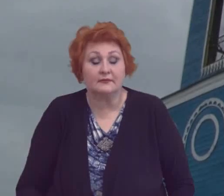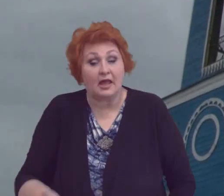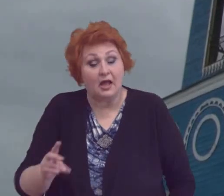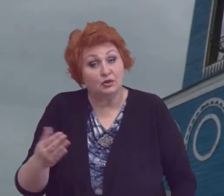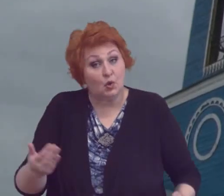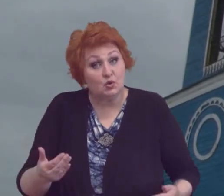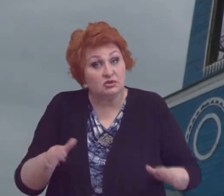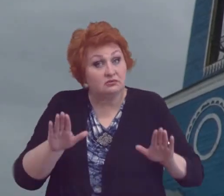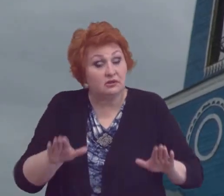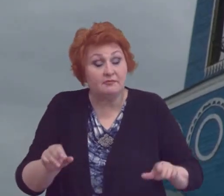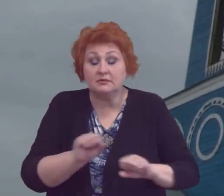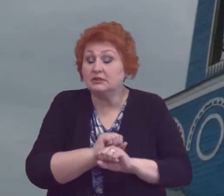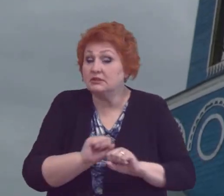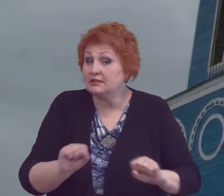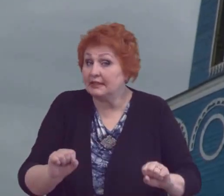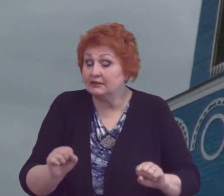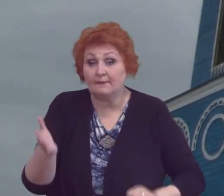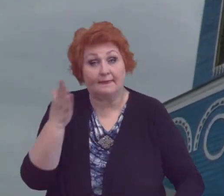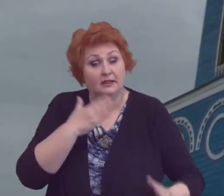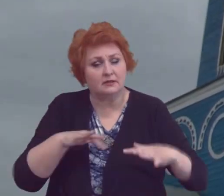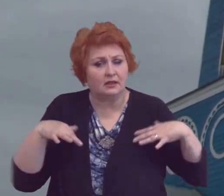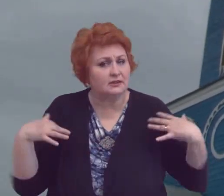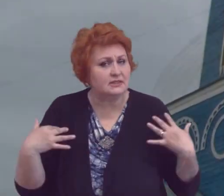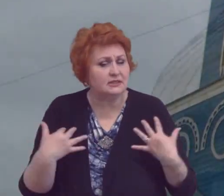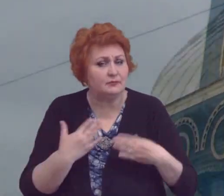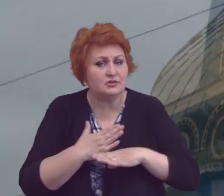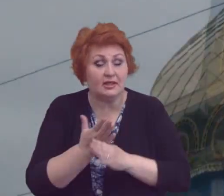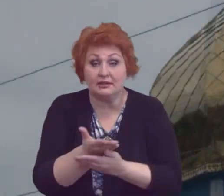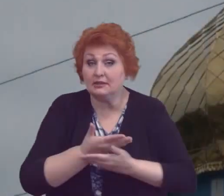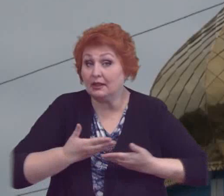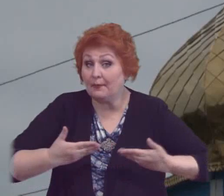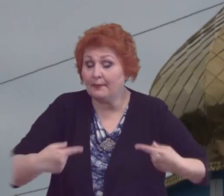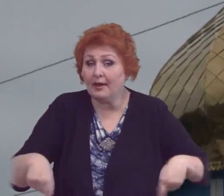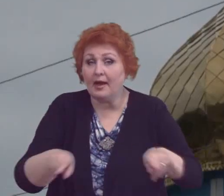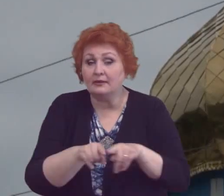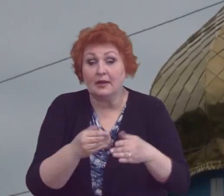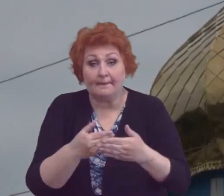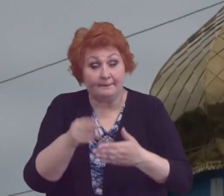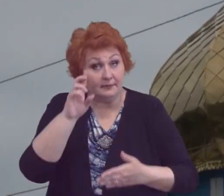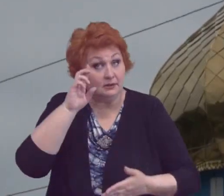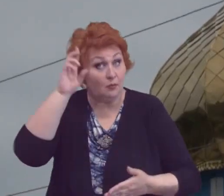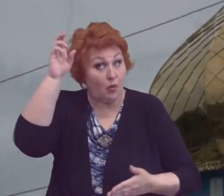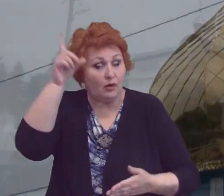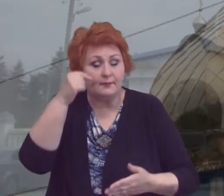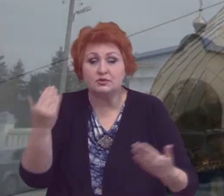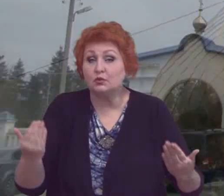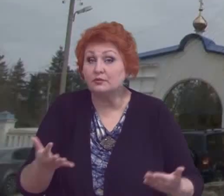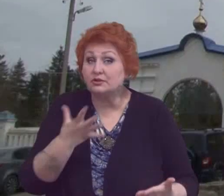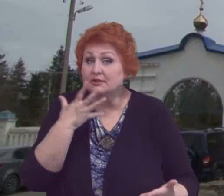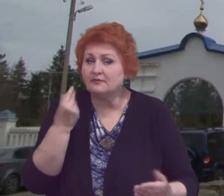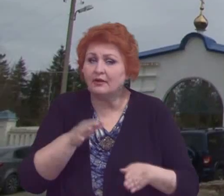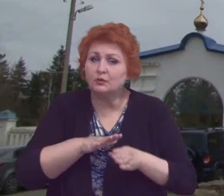Но жизнь на месте не стоит. И радости, и печали делим мы, равные перед Богом, чтобы жизнь